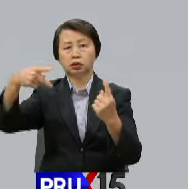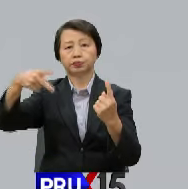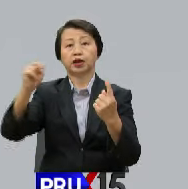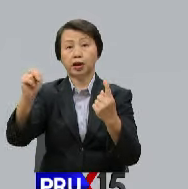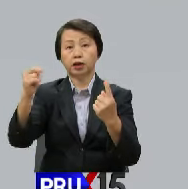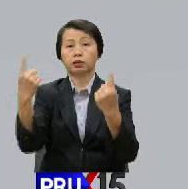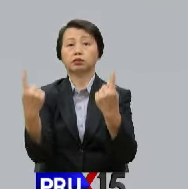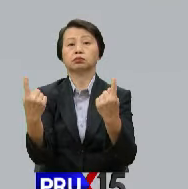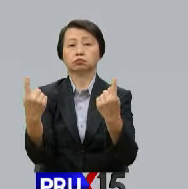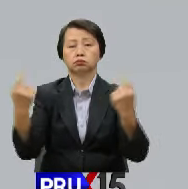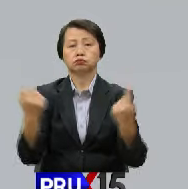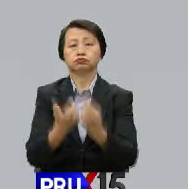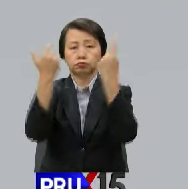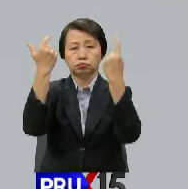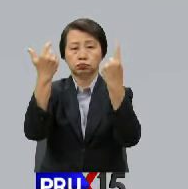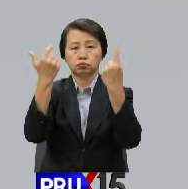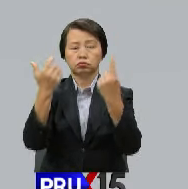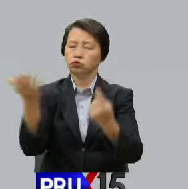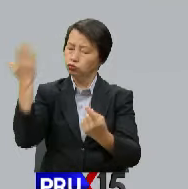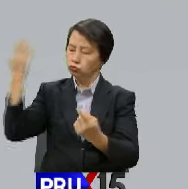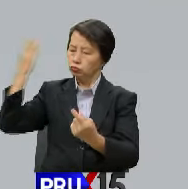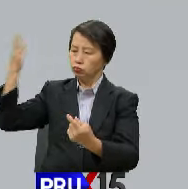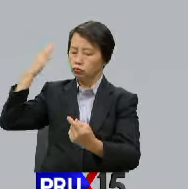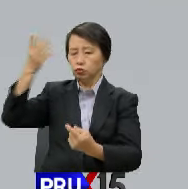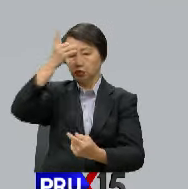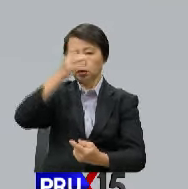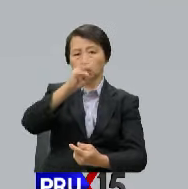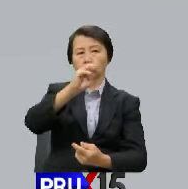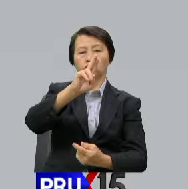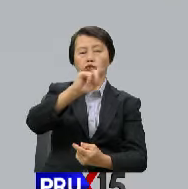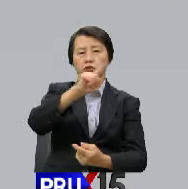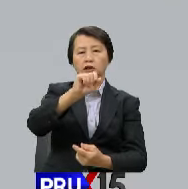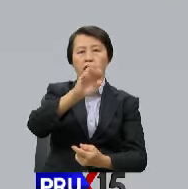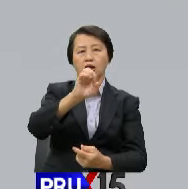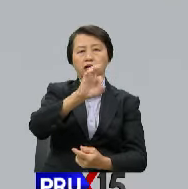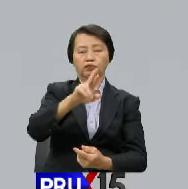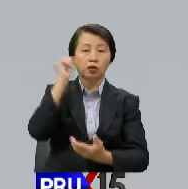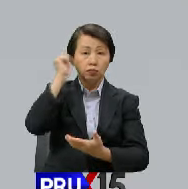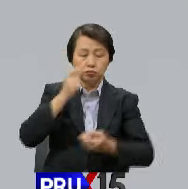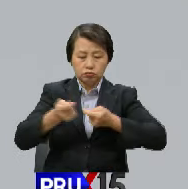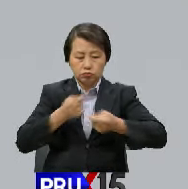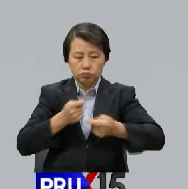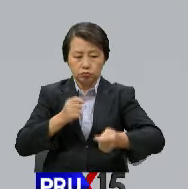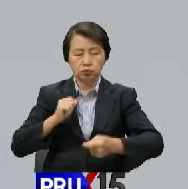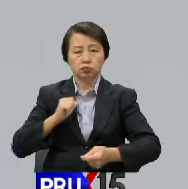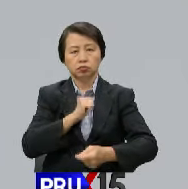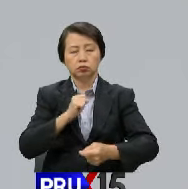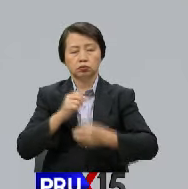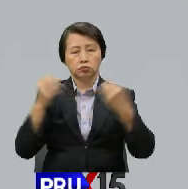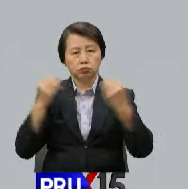nasional PN yang mana penyandangnya Ahmad yang merupakan pengelola ahli majelis